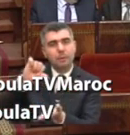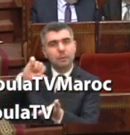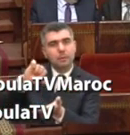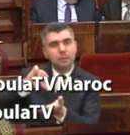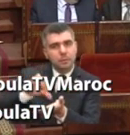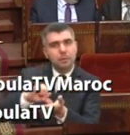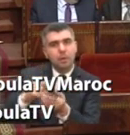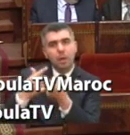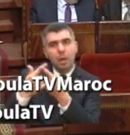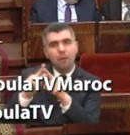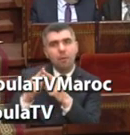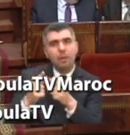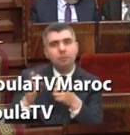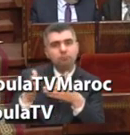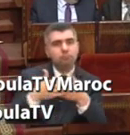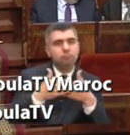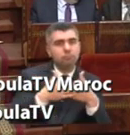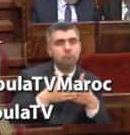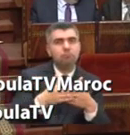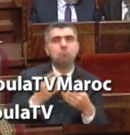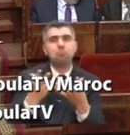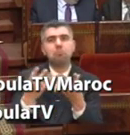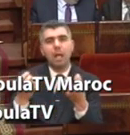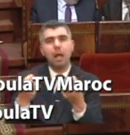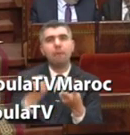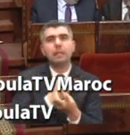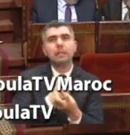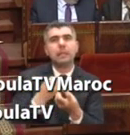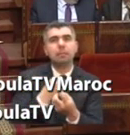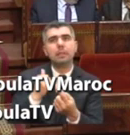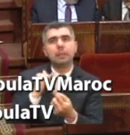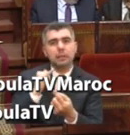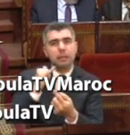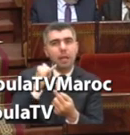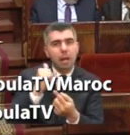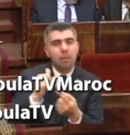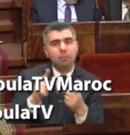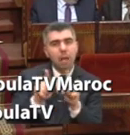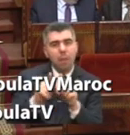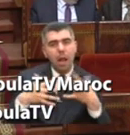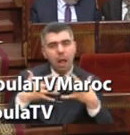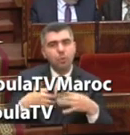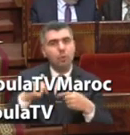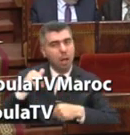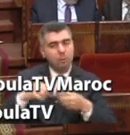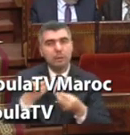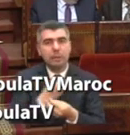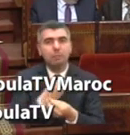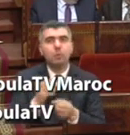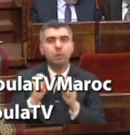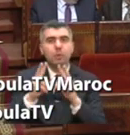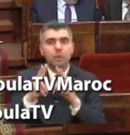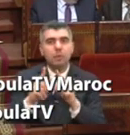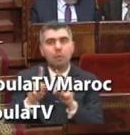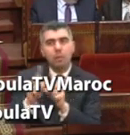الناجم عن استمرار إغلاق العديد من المراكز الصحية بالإقليم، رغم توفر على التجهيزات اللازمة، استمرار